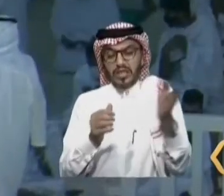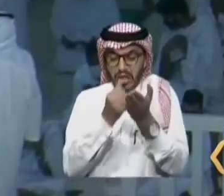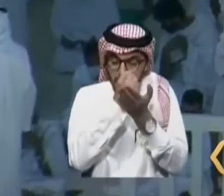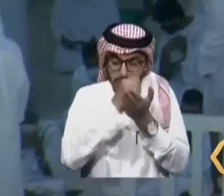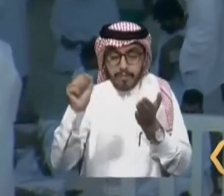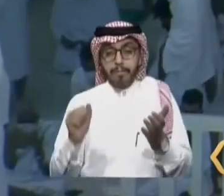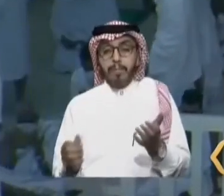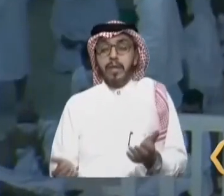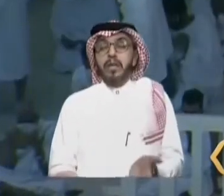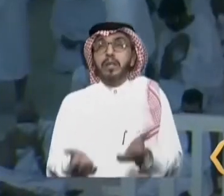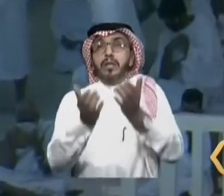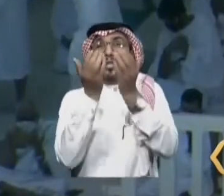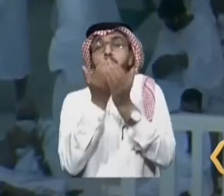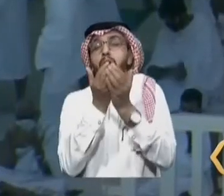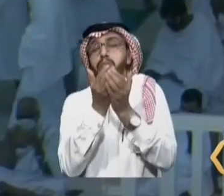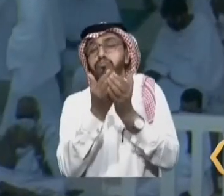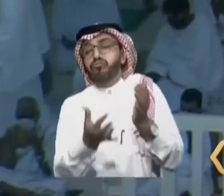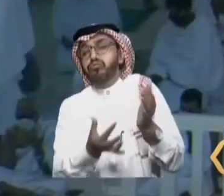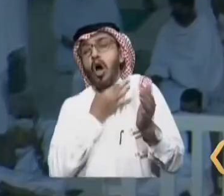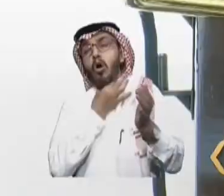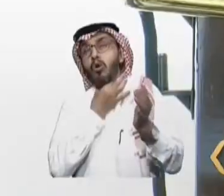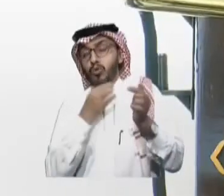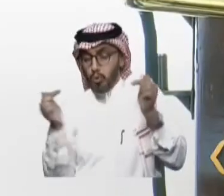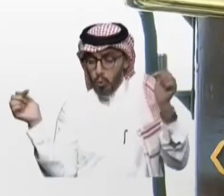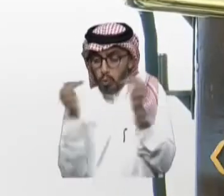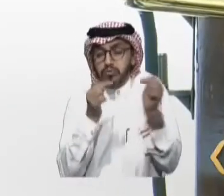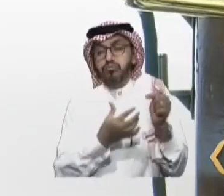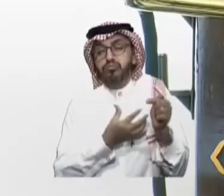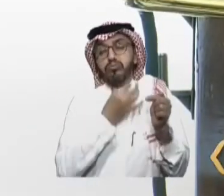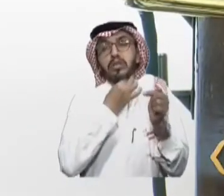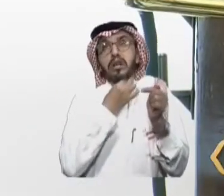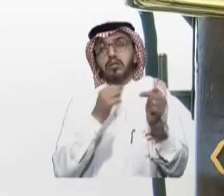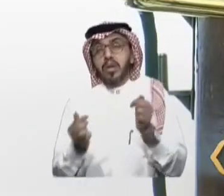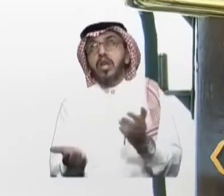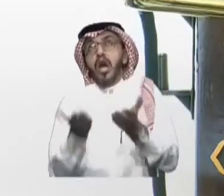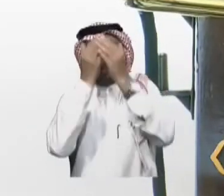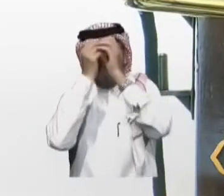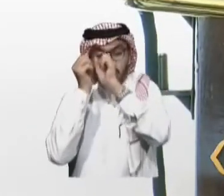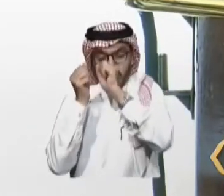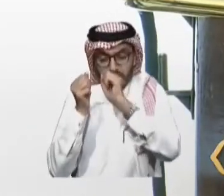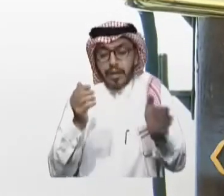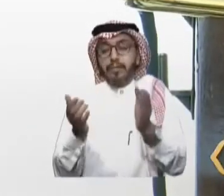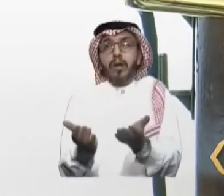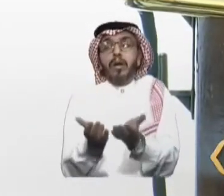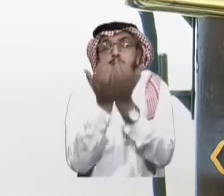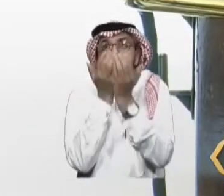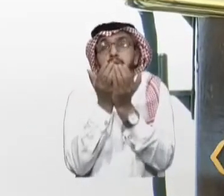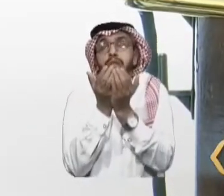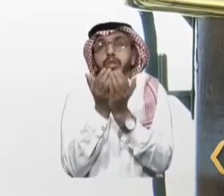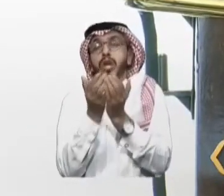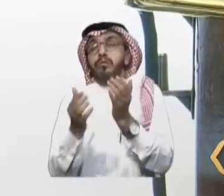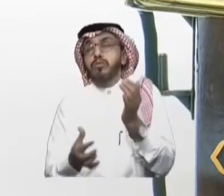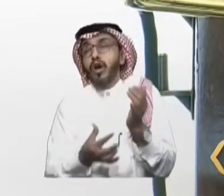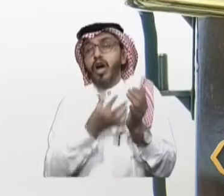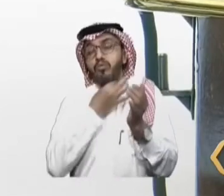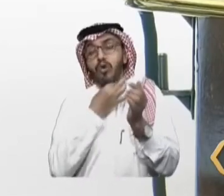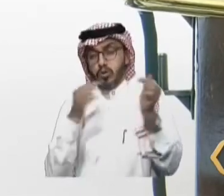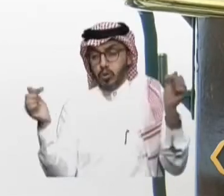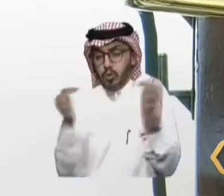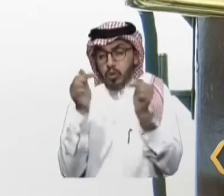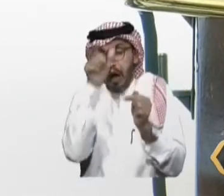شرورهم. اللهم إنا نجعلك في نحور أعدائك وأعدائنا ونعوذ بك من شرورهم. اللهم إنا نجعلك في